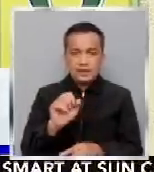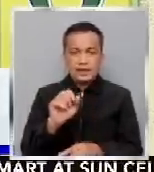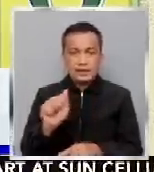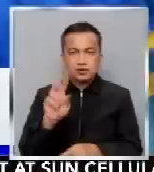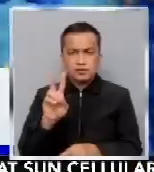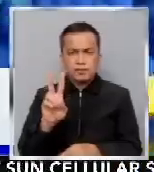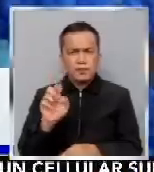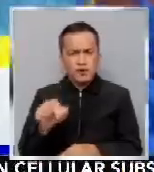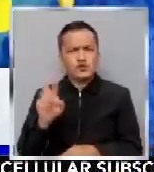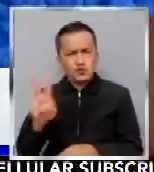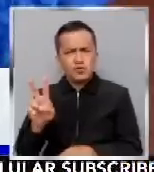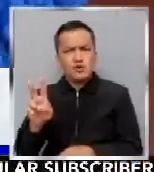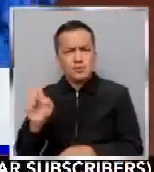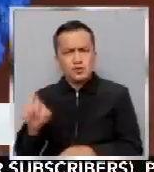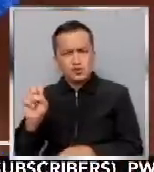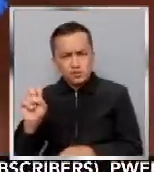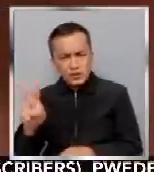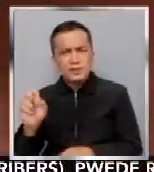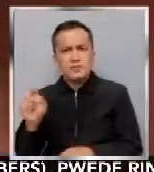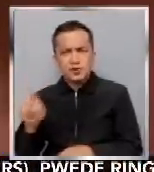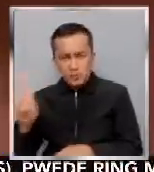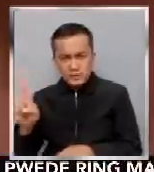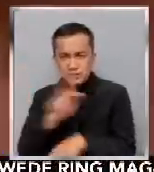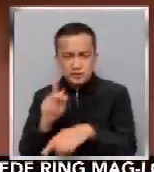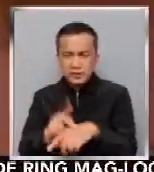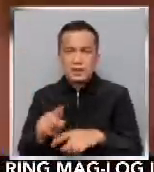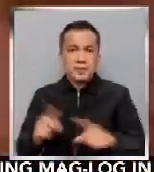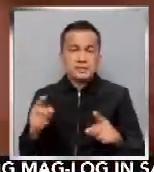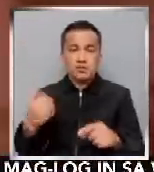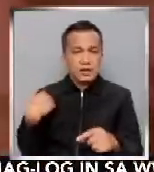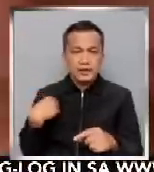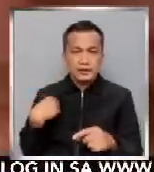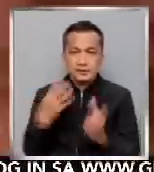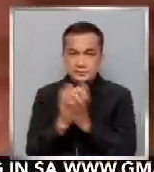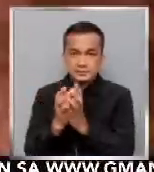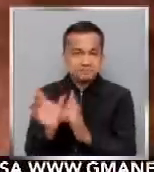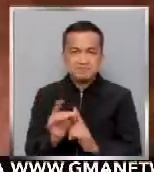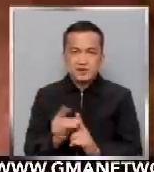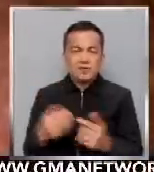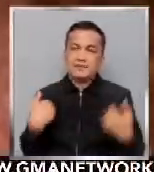BA.2.12.1 sa Pilipinas. Pero wala pa raw community transmission o malawakang pagkalat ng